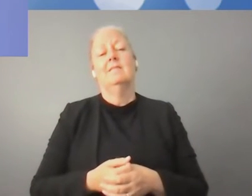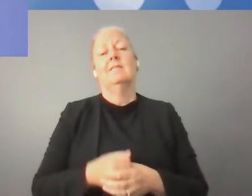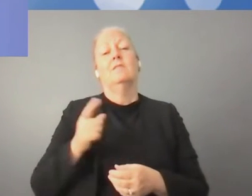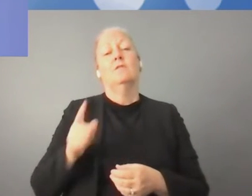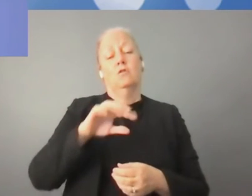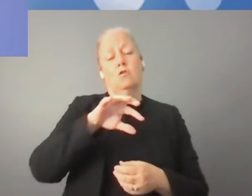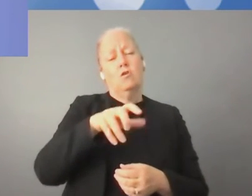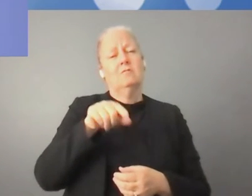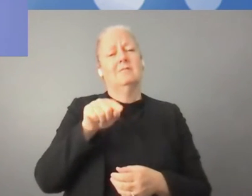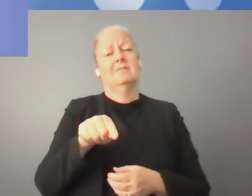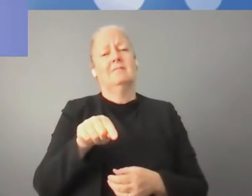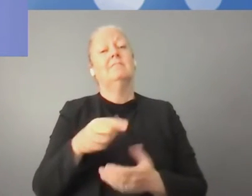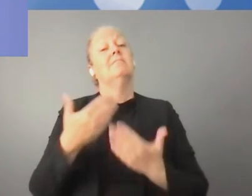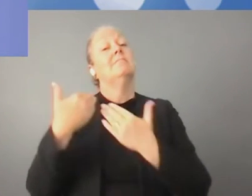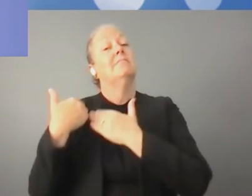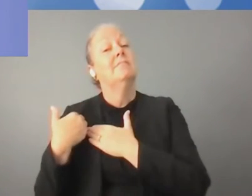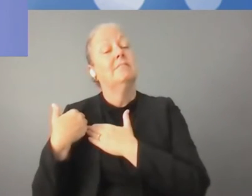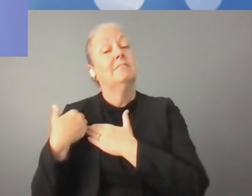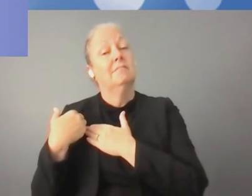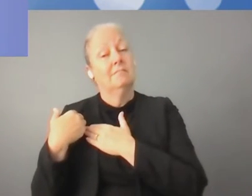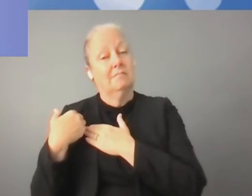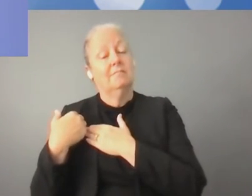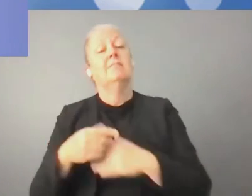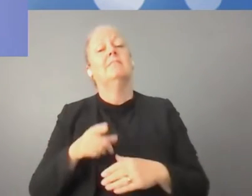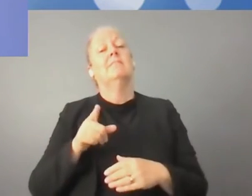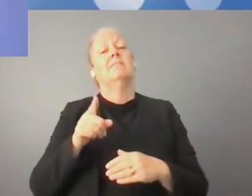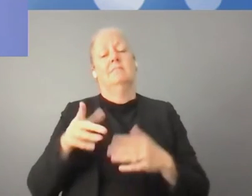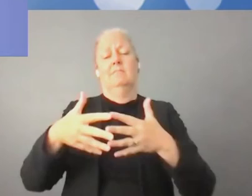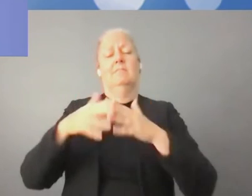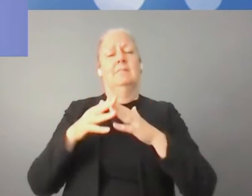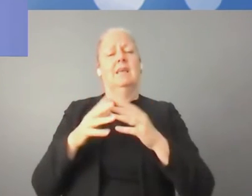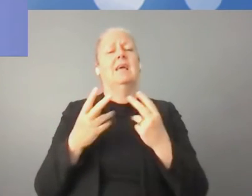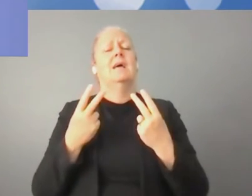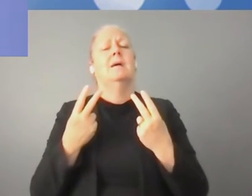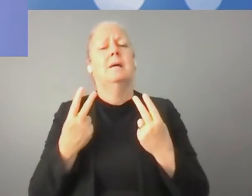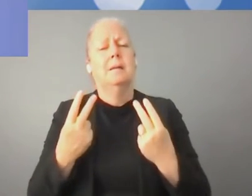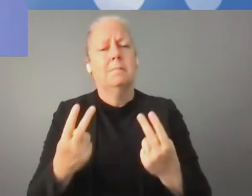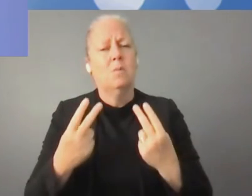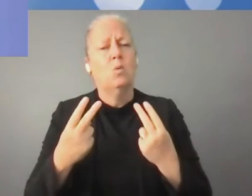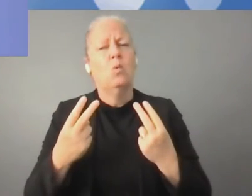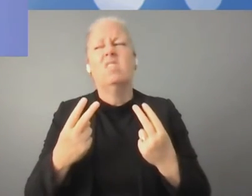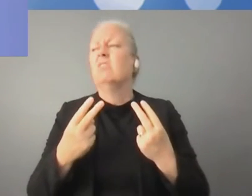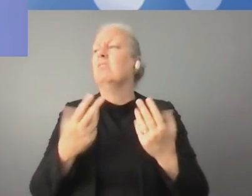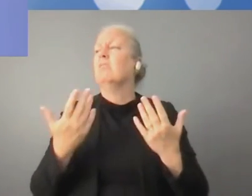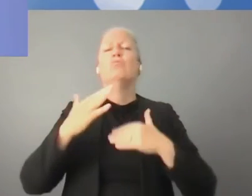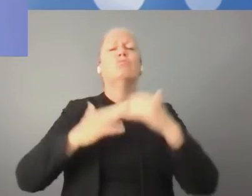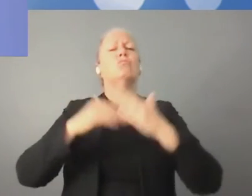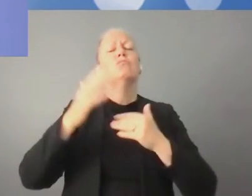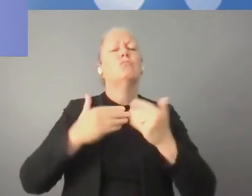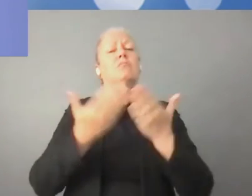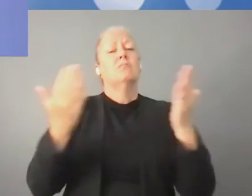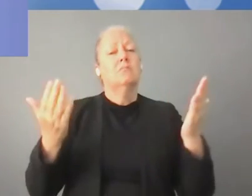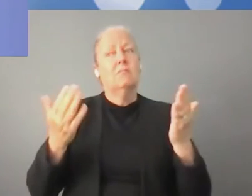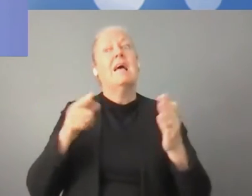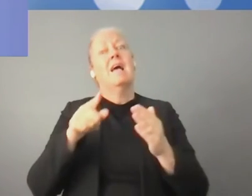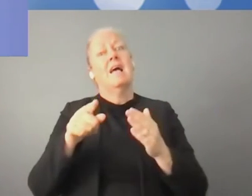частности, в развивающихся странах. И эта ответственность – это доступ